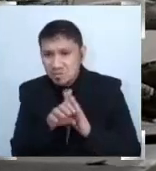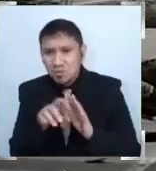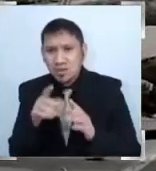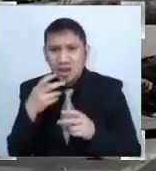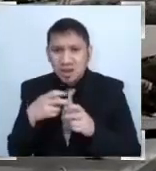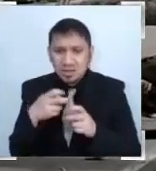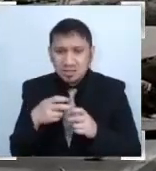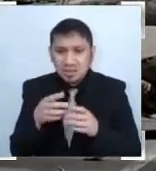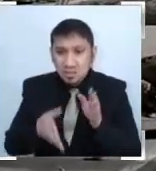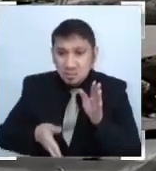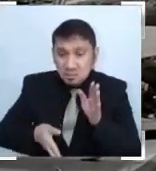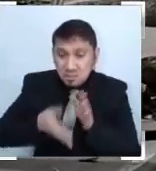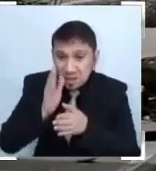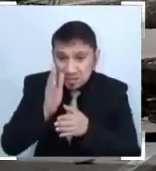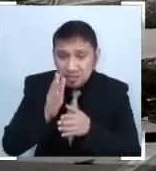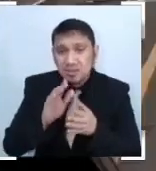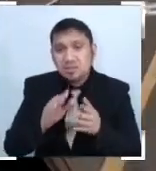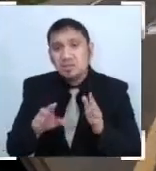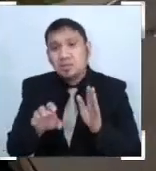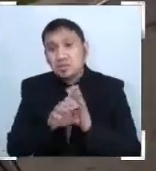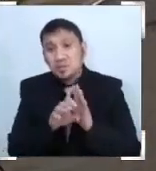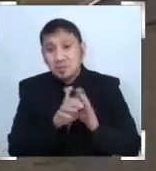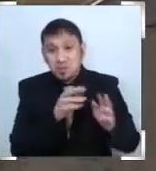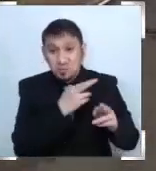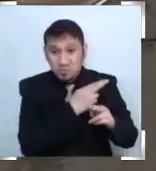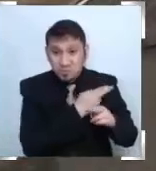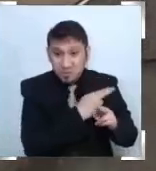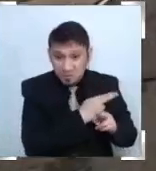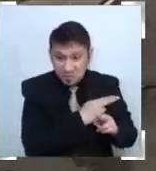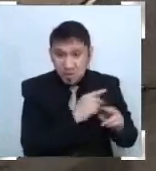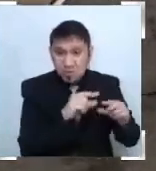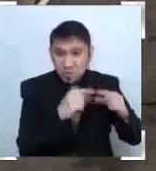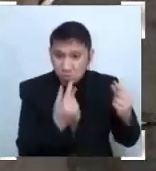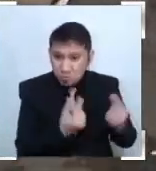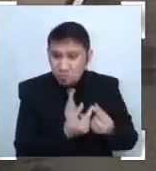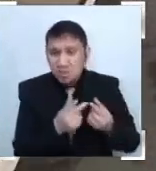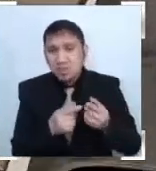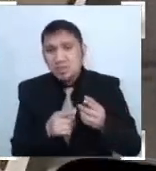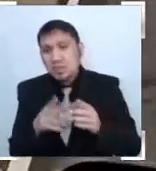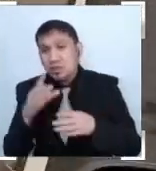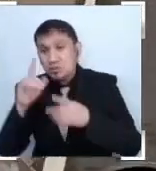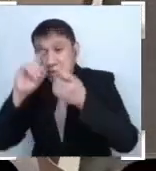mga repair units, yung mga papalitan na antenna, etc.